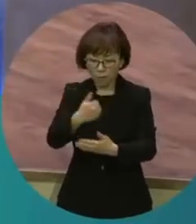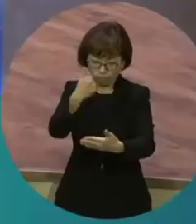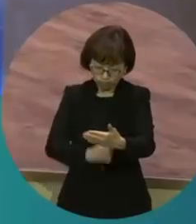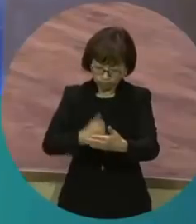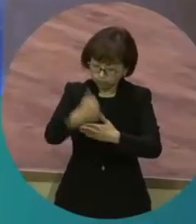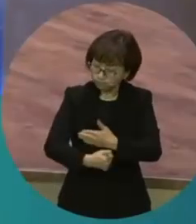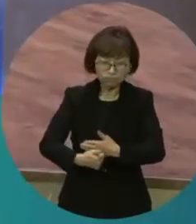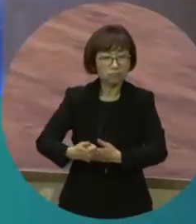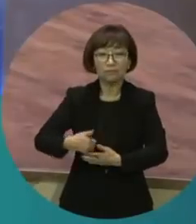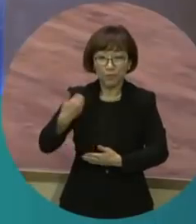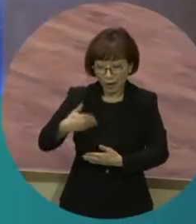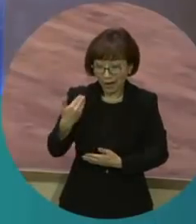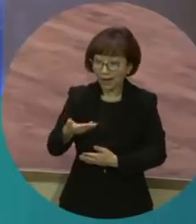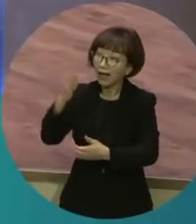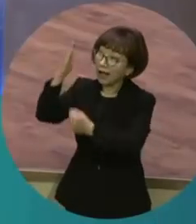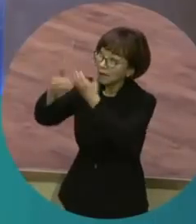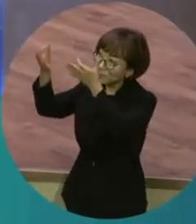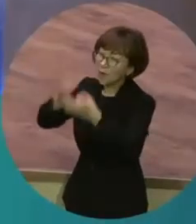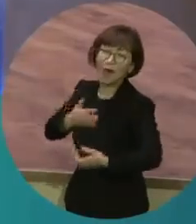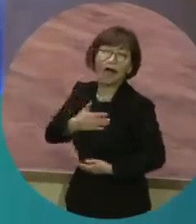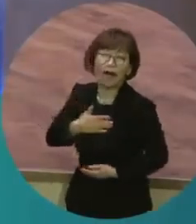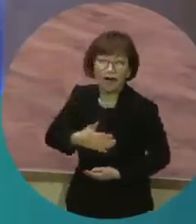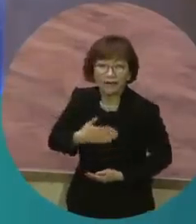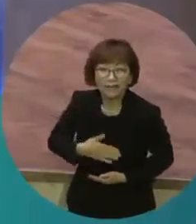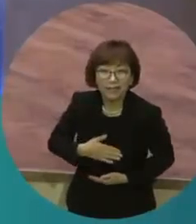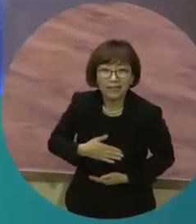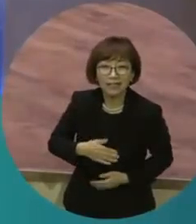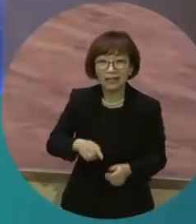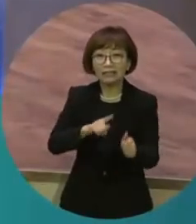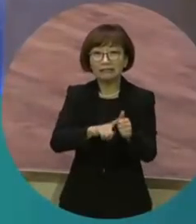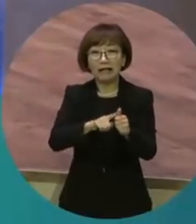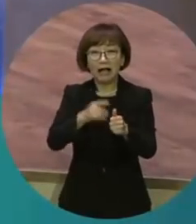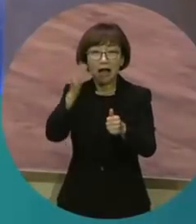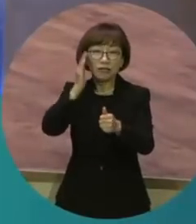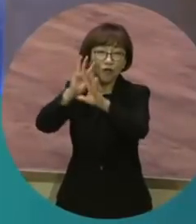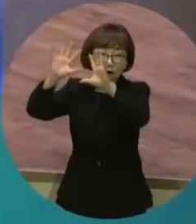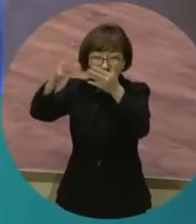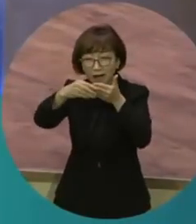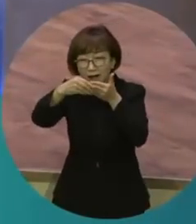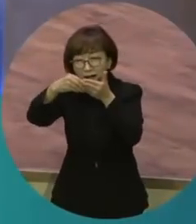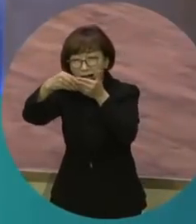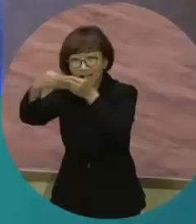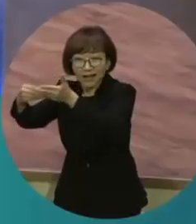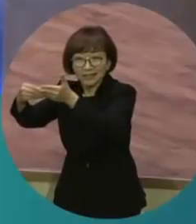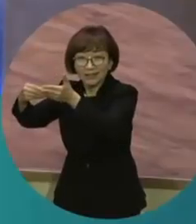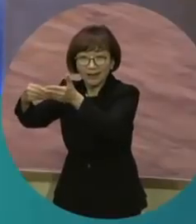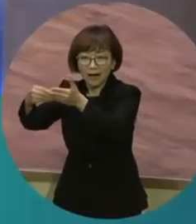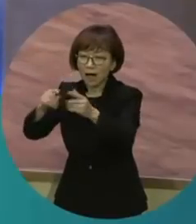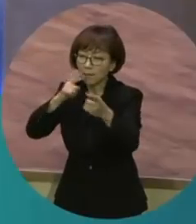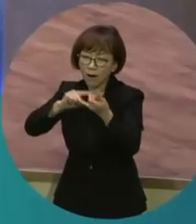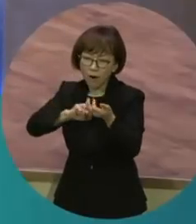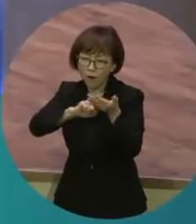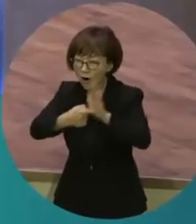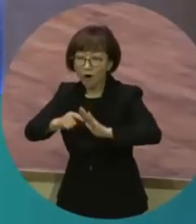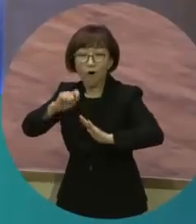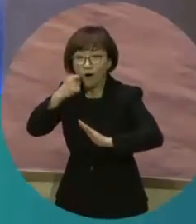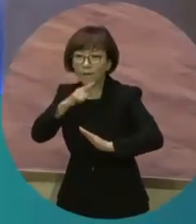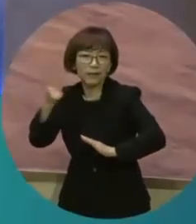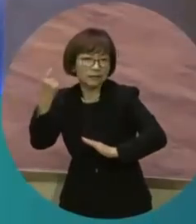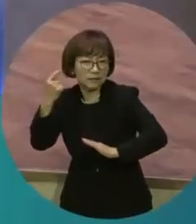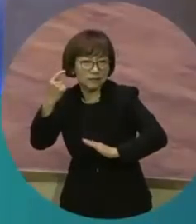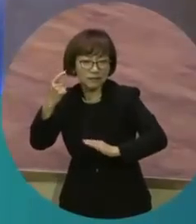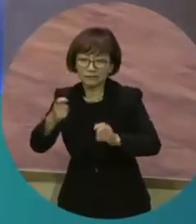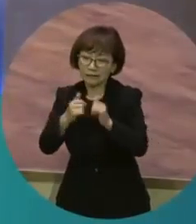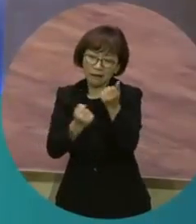몸 밖에 있었는지 나는 모르거니와 하나님은 아시느니라. 그가 낙원으로 이끌려가서 말로 표현할 수 없는 말을 들었으니 사람이